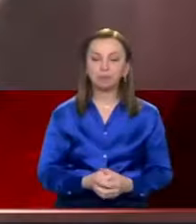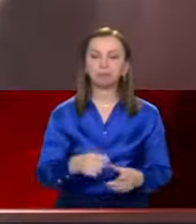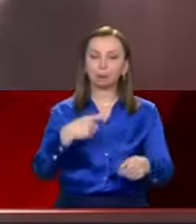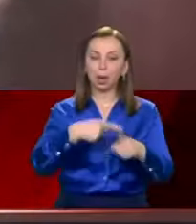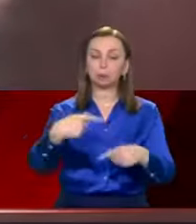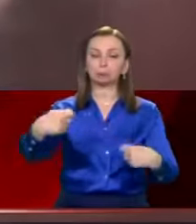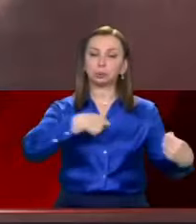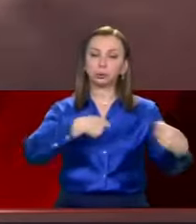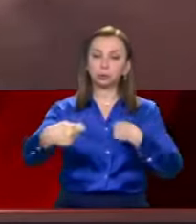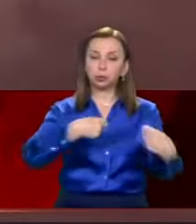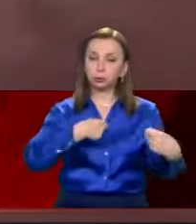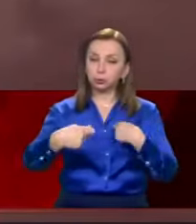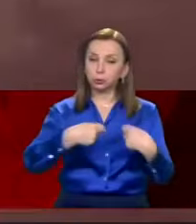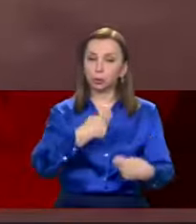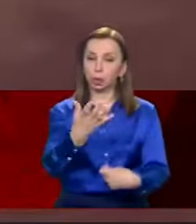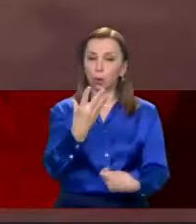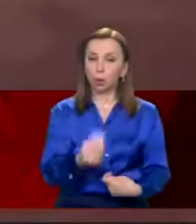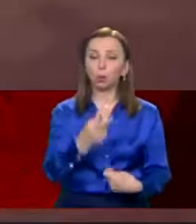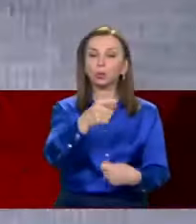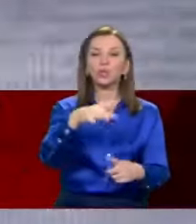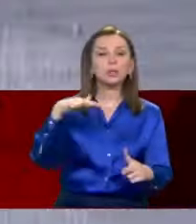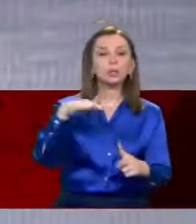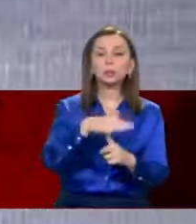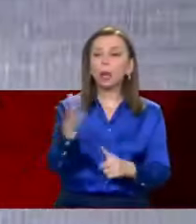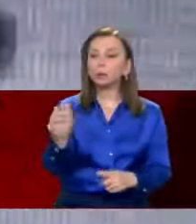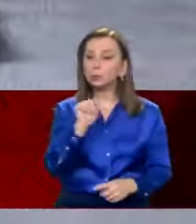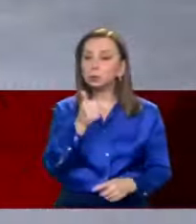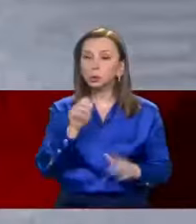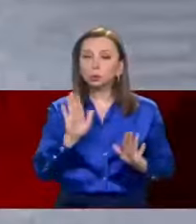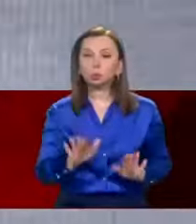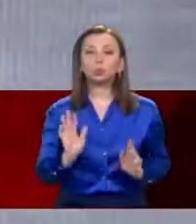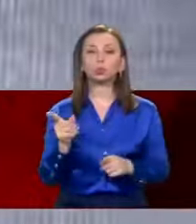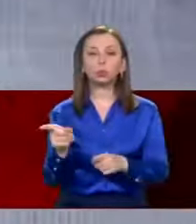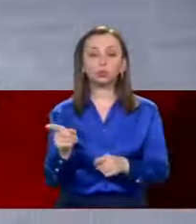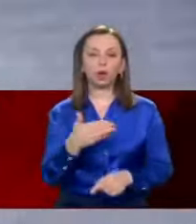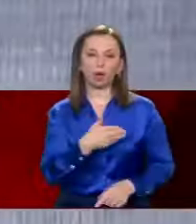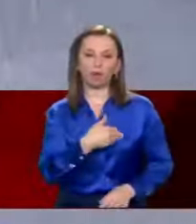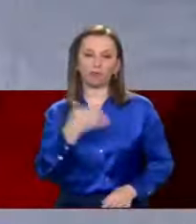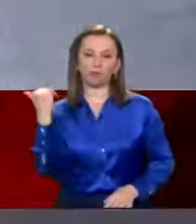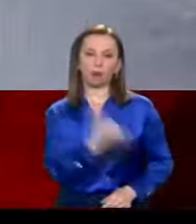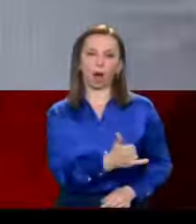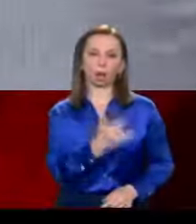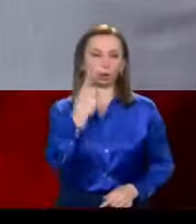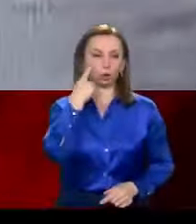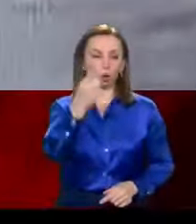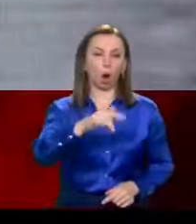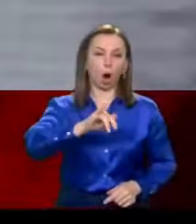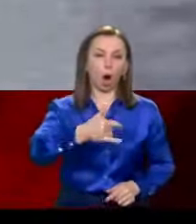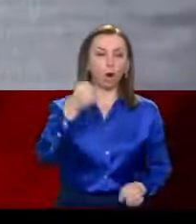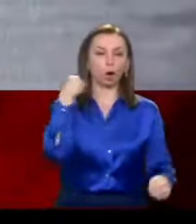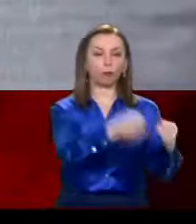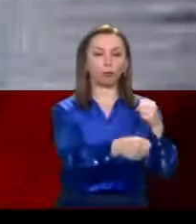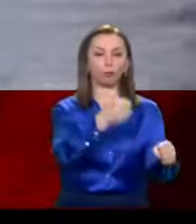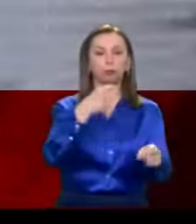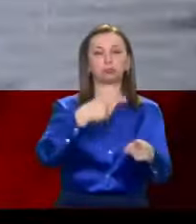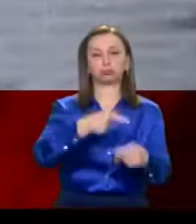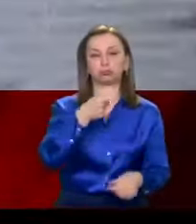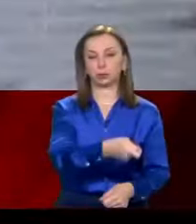Bıçak darbeleri ard arda indi Akman'a. Saldırgan bir türlü durmak bilmedi. Vahşice vurmaya devam etti.